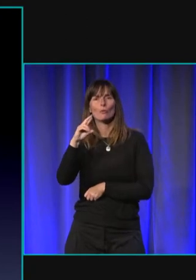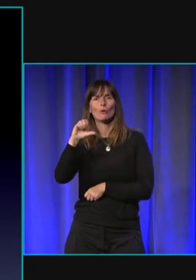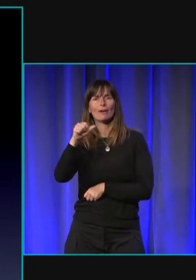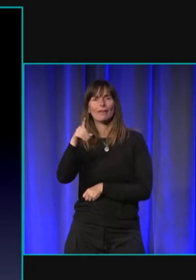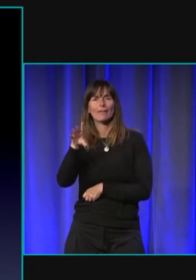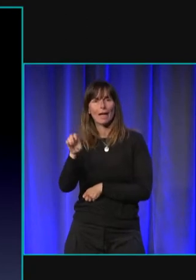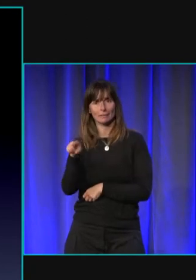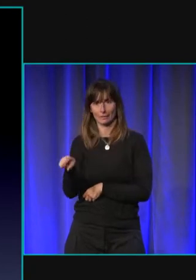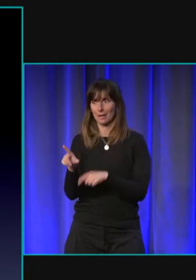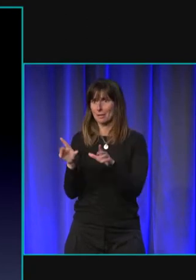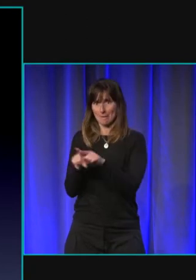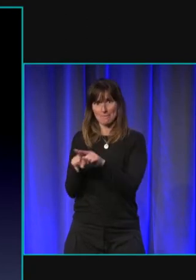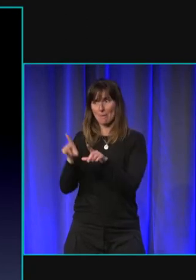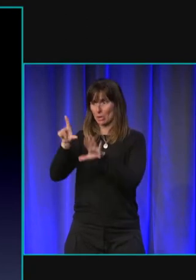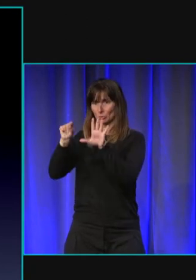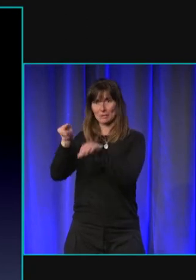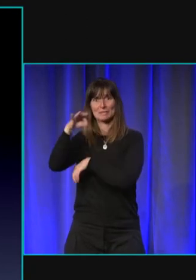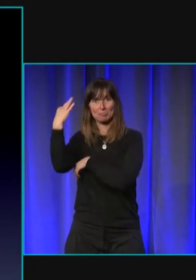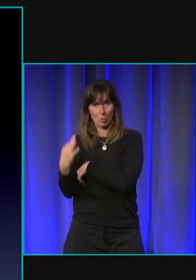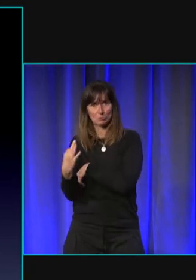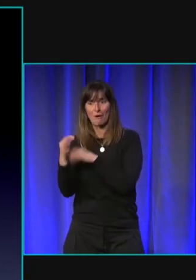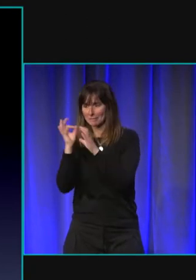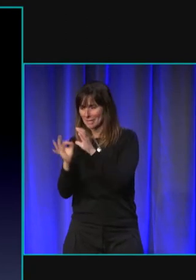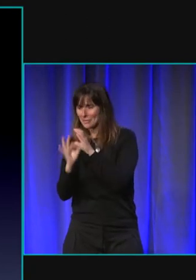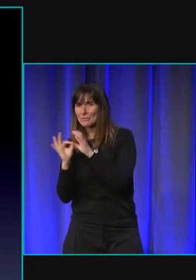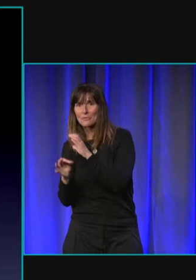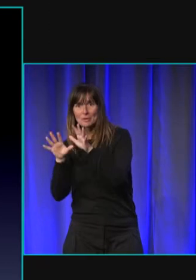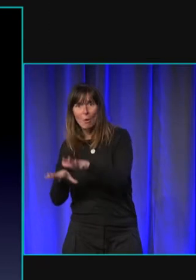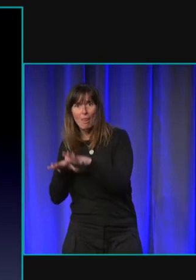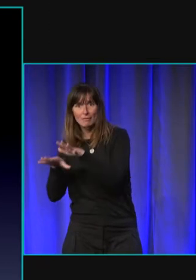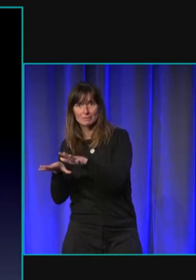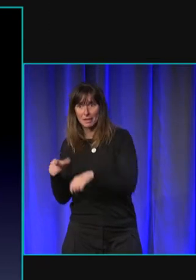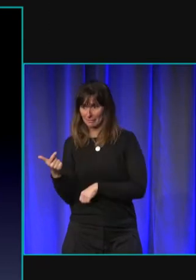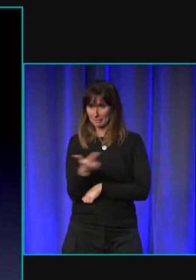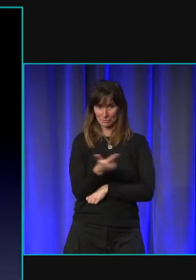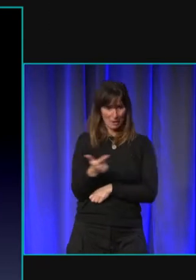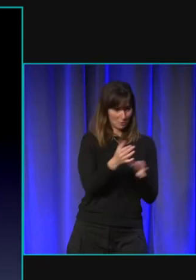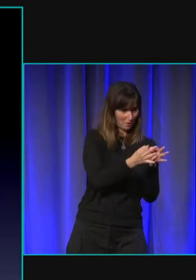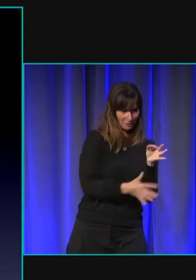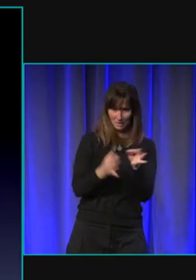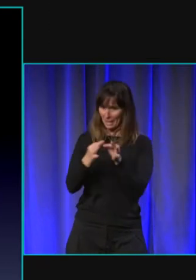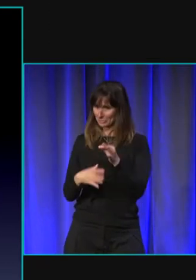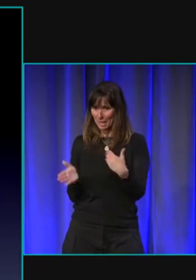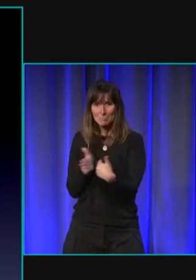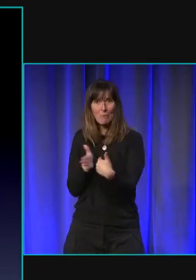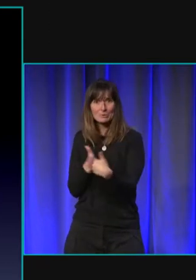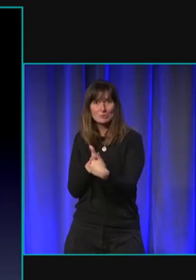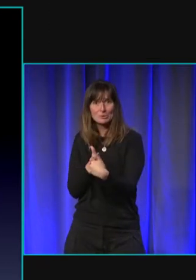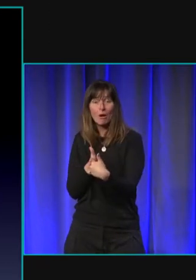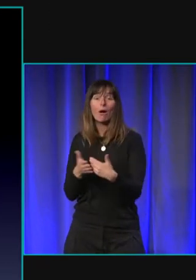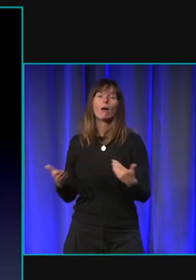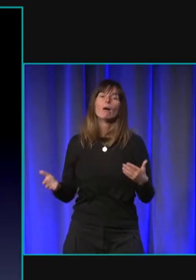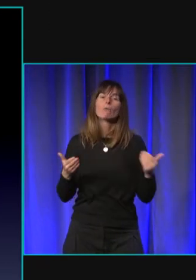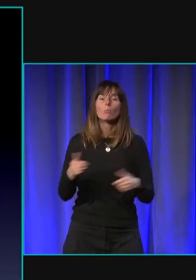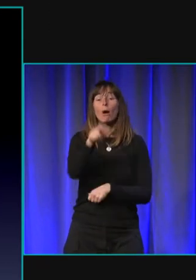près 70% de fibres lentes. Vous voyez, on a à peu près un phénotype musculaire semblable entre les deux populations. Alors qu'un adulte